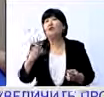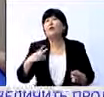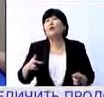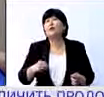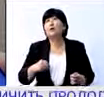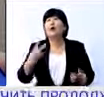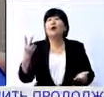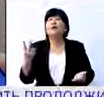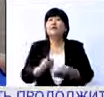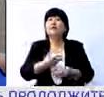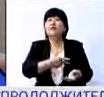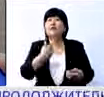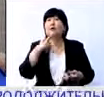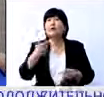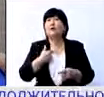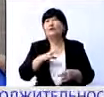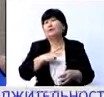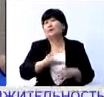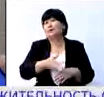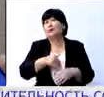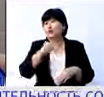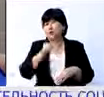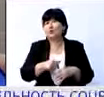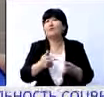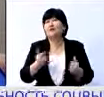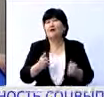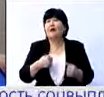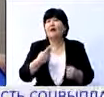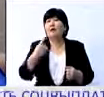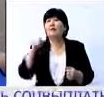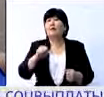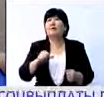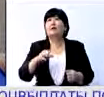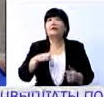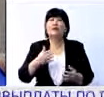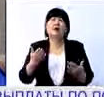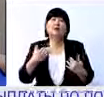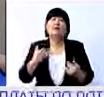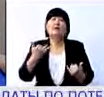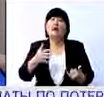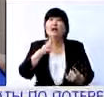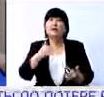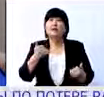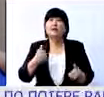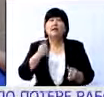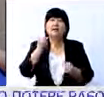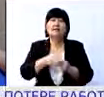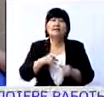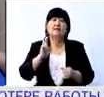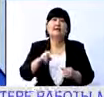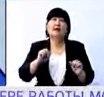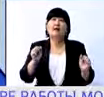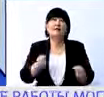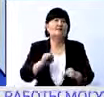Второй раз сдала, когда кровь, уже тяжело было. Это чувствуется сразу. Недели срок. Но в данный момент сейчас в центре крови такого